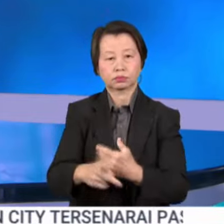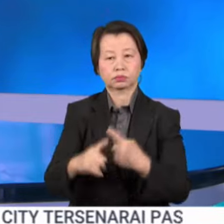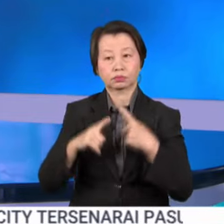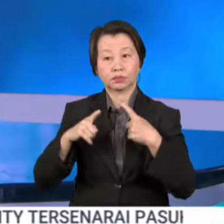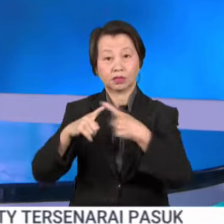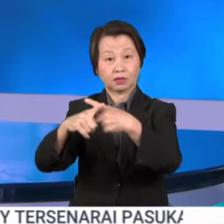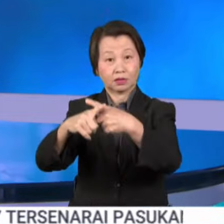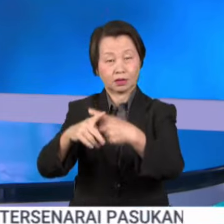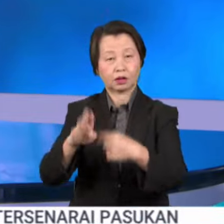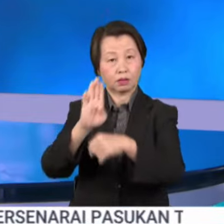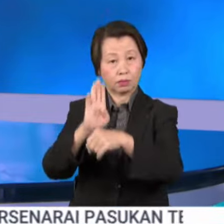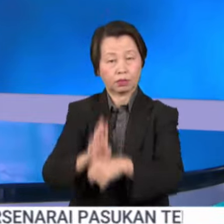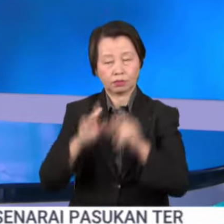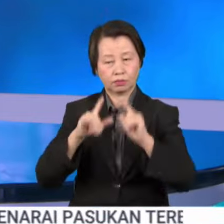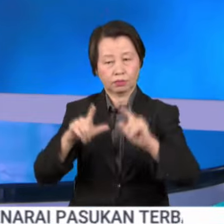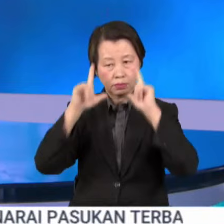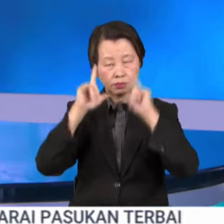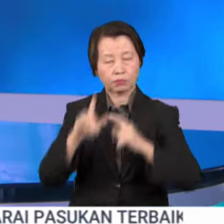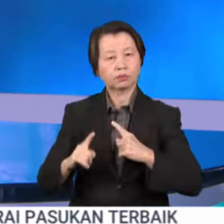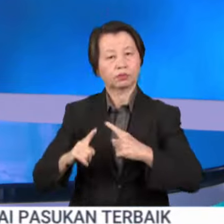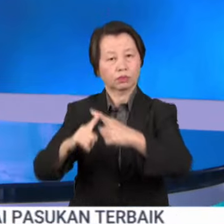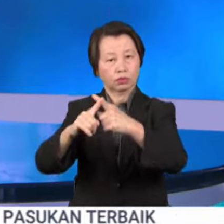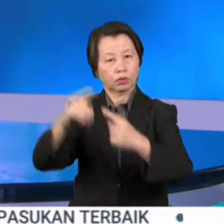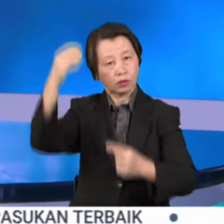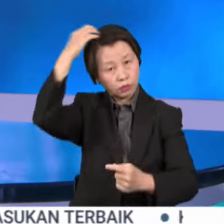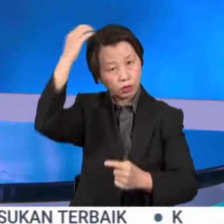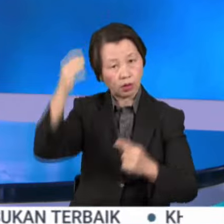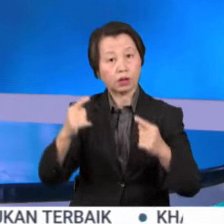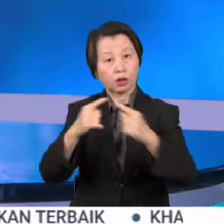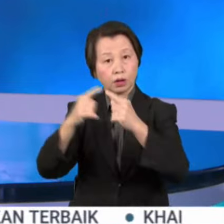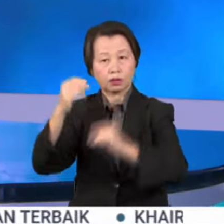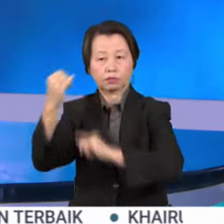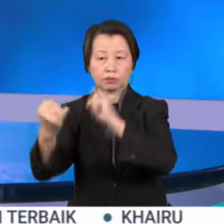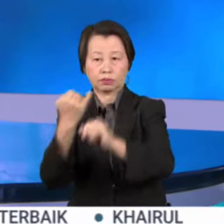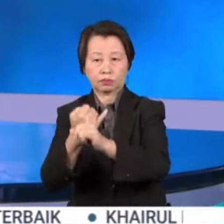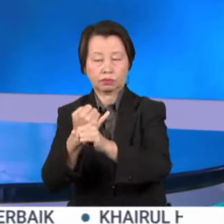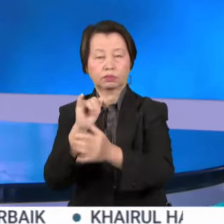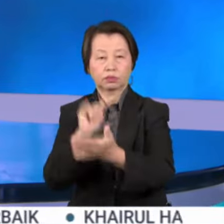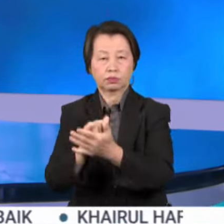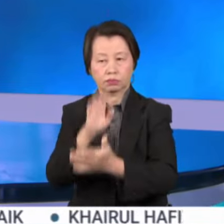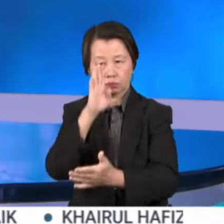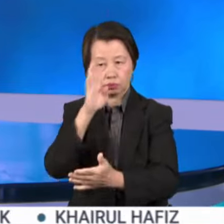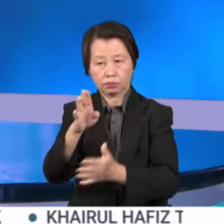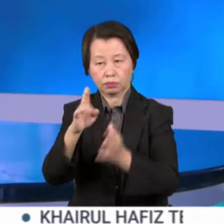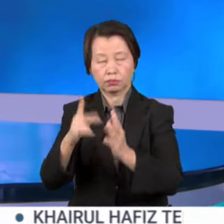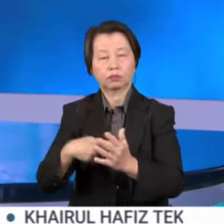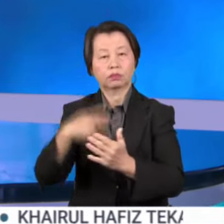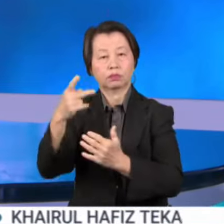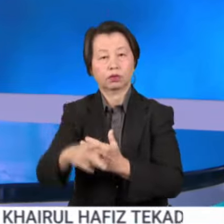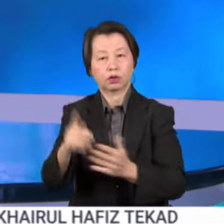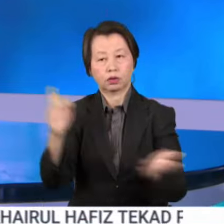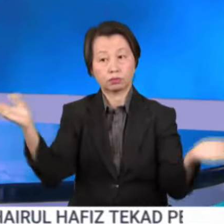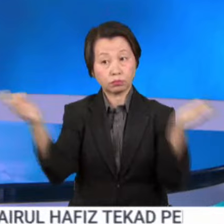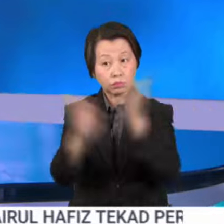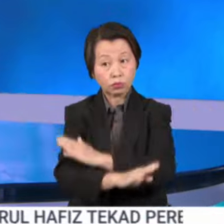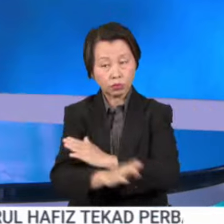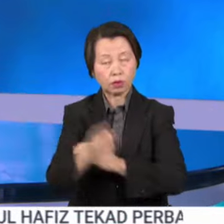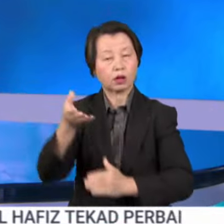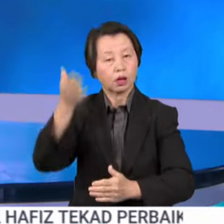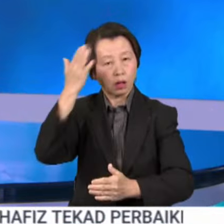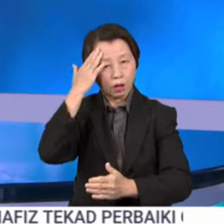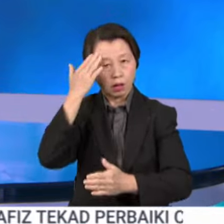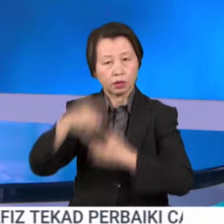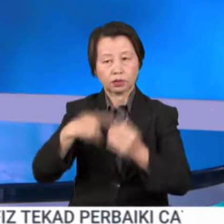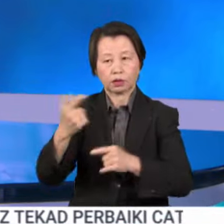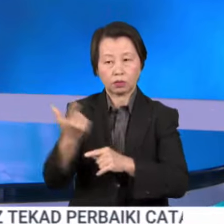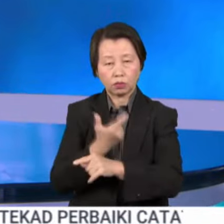Budaya. Memartabatkan budaya yang wujud di Selangor ke peringkat antarabangsa menjadi fokus utama program di samping bertukar pengetahuan mengenai